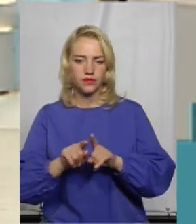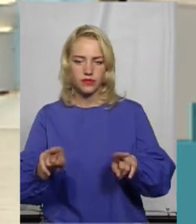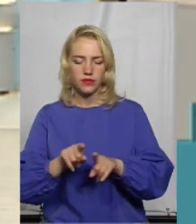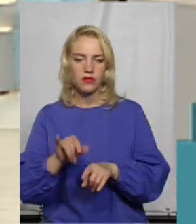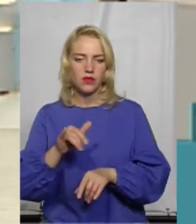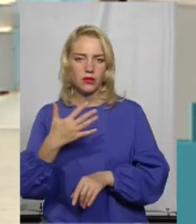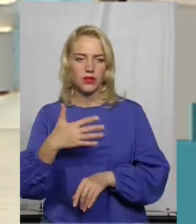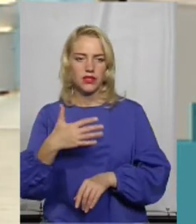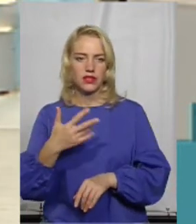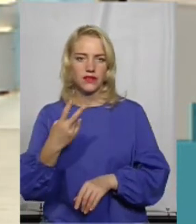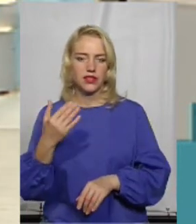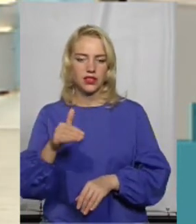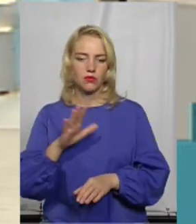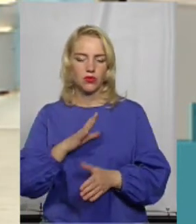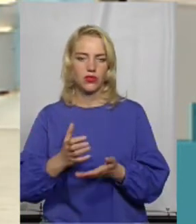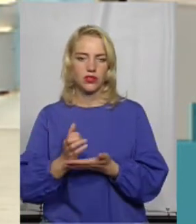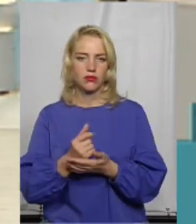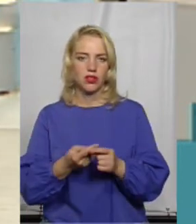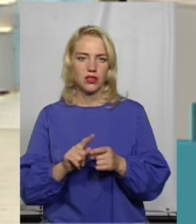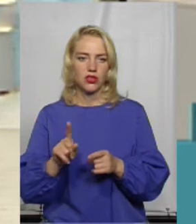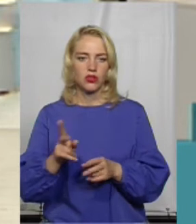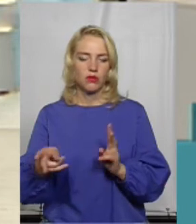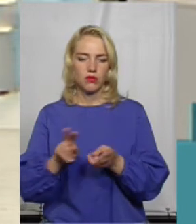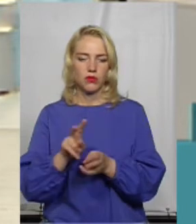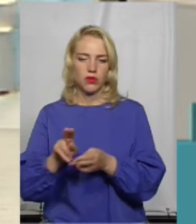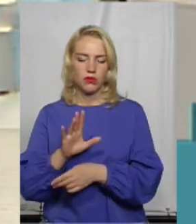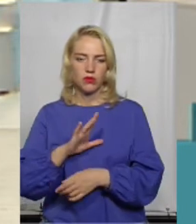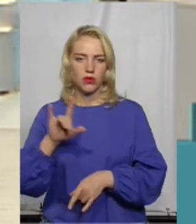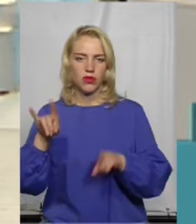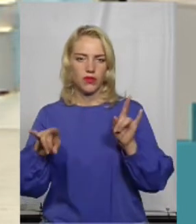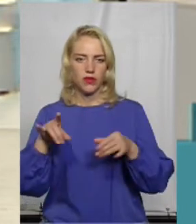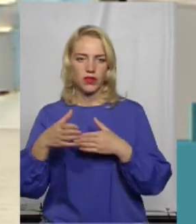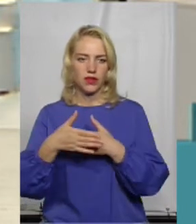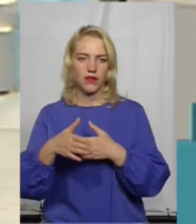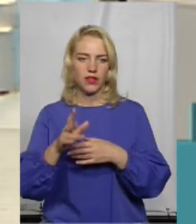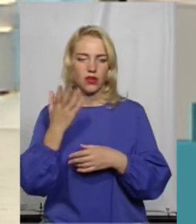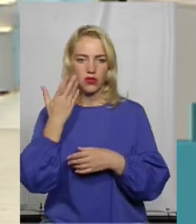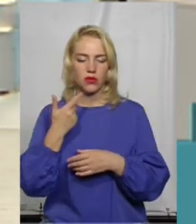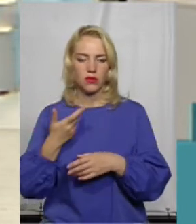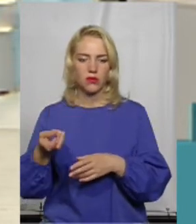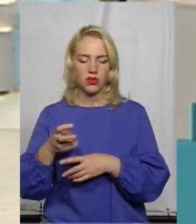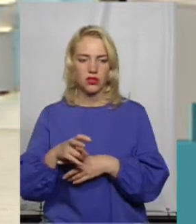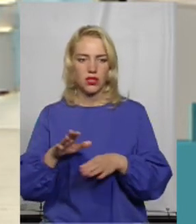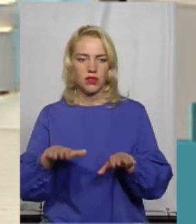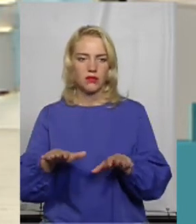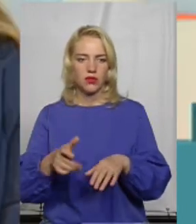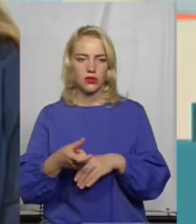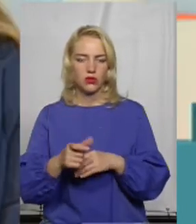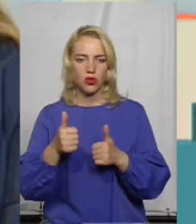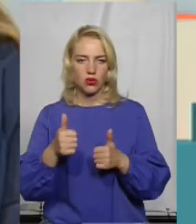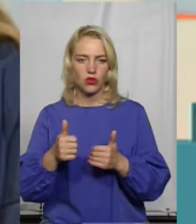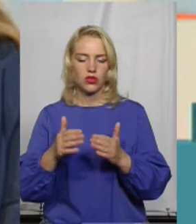52 тисячі було зібрано на те, щоб поміняли вікна, двері, тому що коли ми прийшли, місце дуже